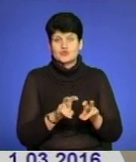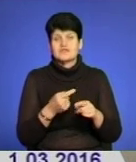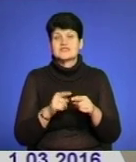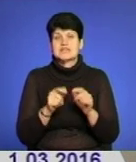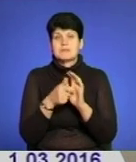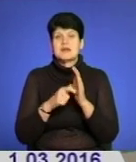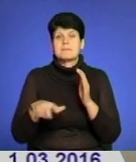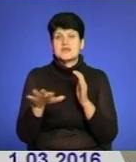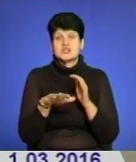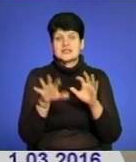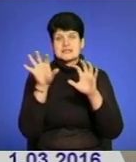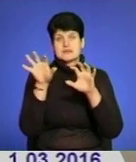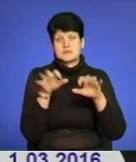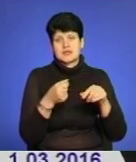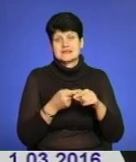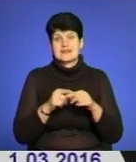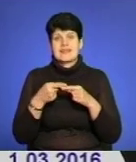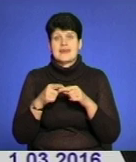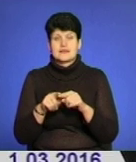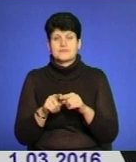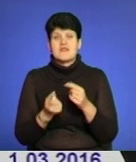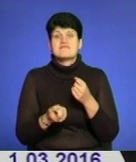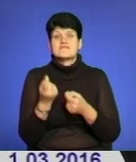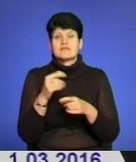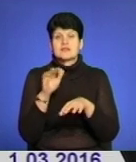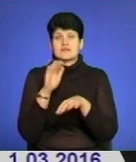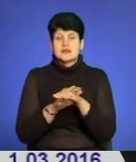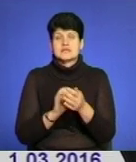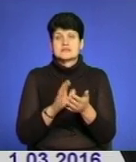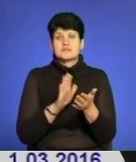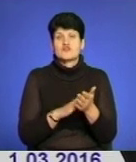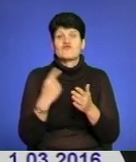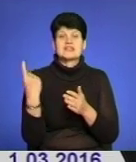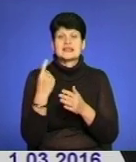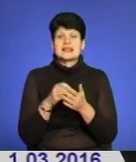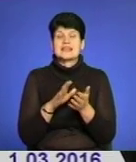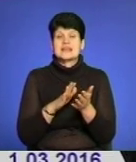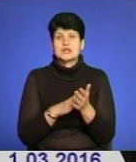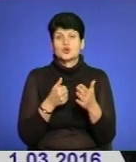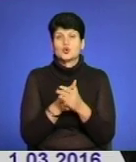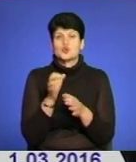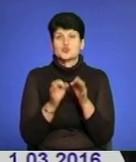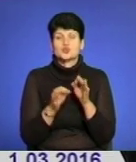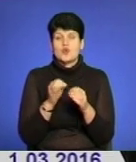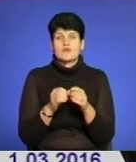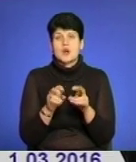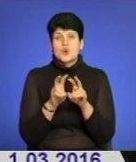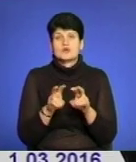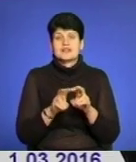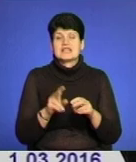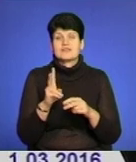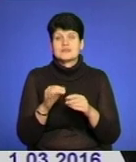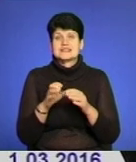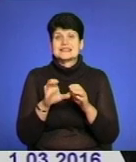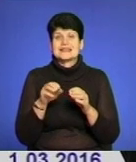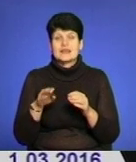також на вилучення цієї комп'ютерної техніки. Виявлені факти внесені до єдиного реєстру досудових розслідувань і кваліфіковані статтею